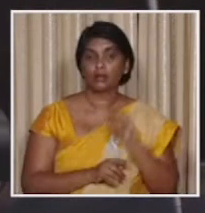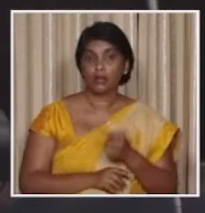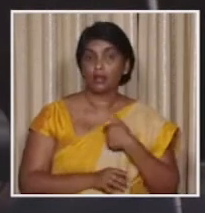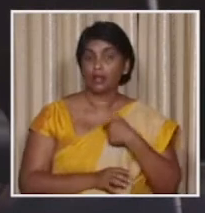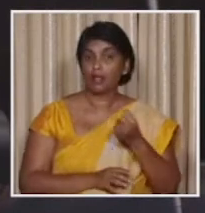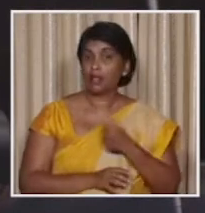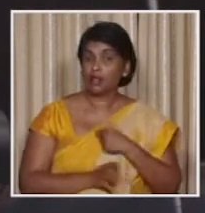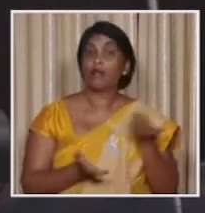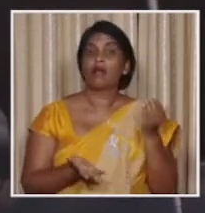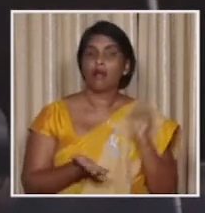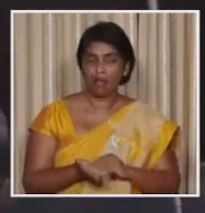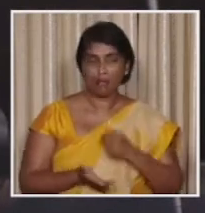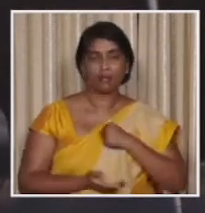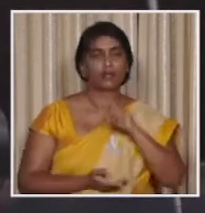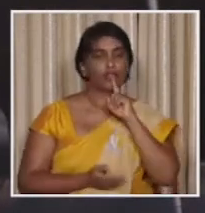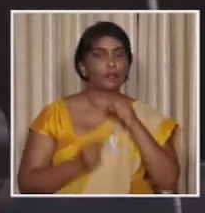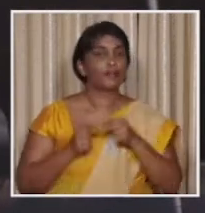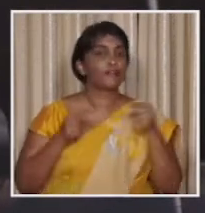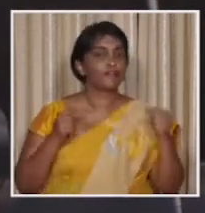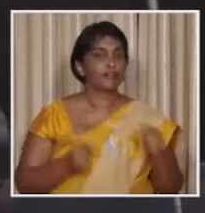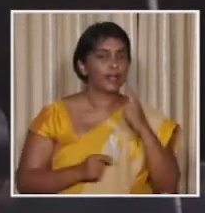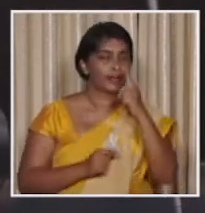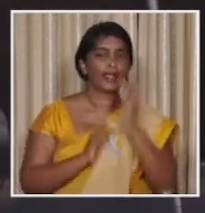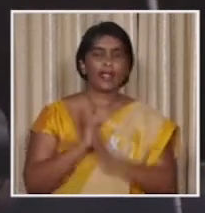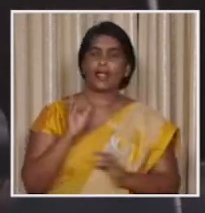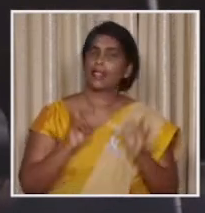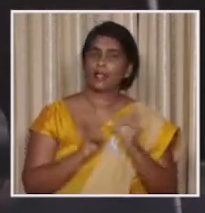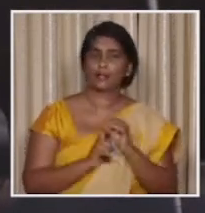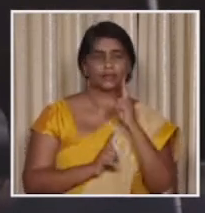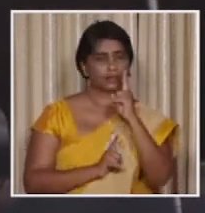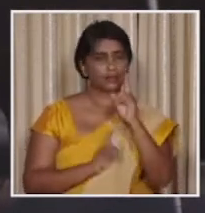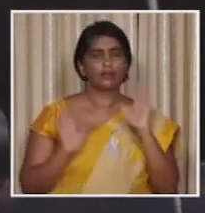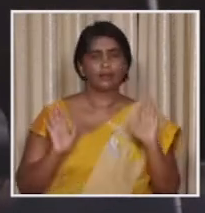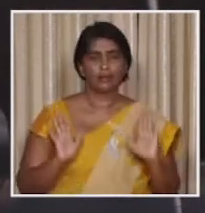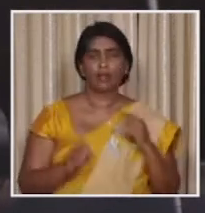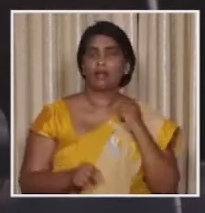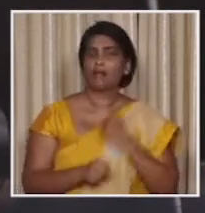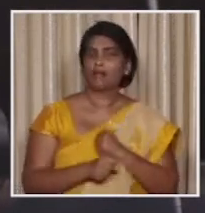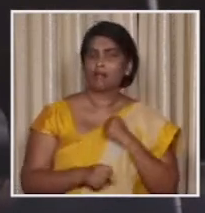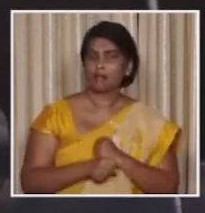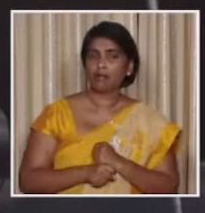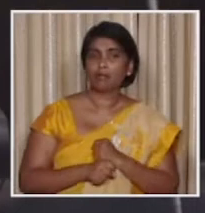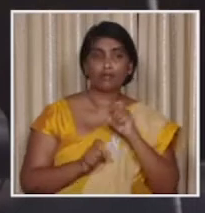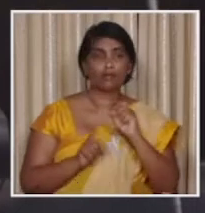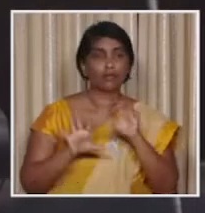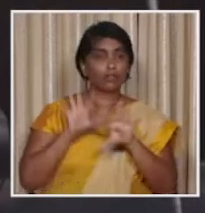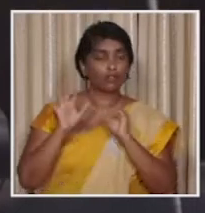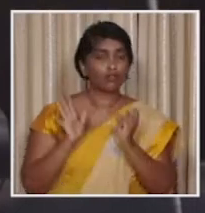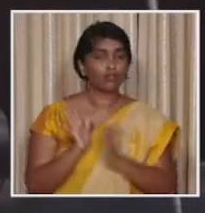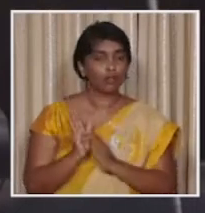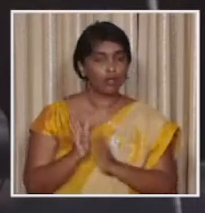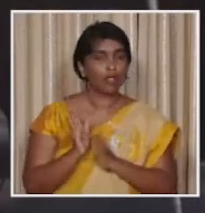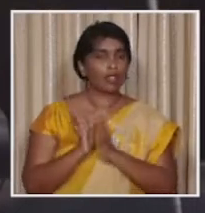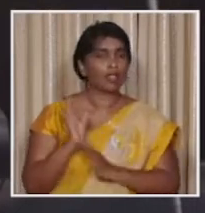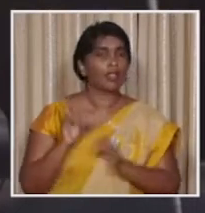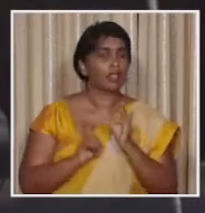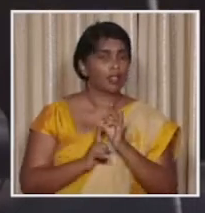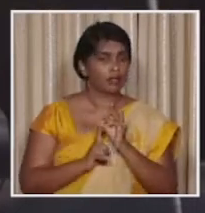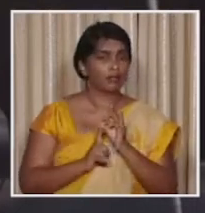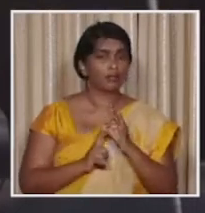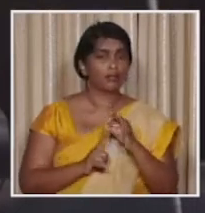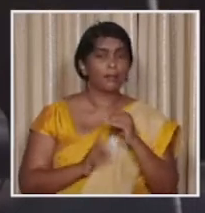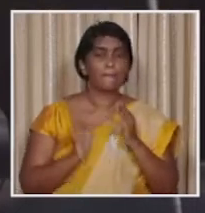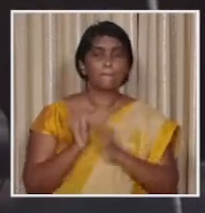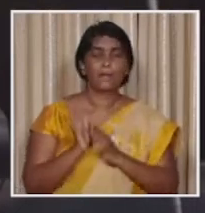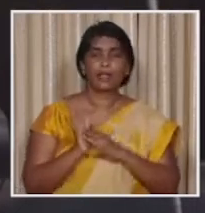මගේ නම නැවතත් යෝජනා වුණා විපක්ෂයේ එකම මන්ත්‍රීවරයා හැටියට. හැබැයි රජයේ සිලෙක්ෂන් කමිටේ එකේ හිටපු මන්ත්‍රීවරු